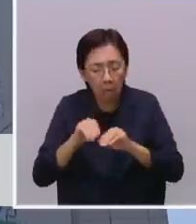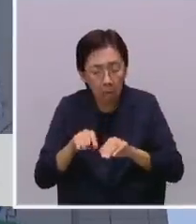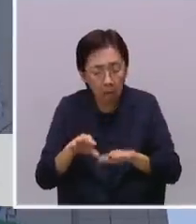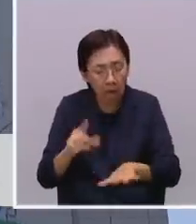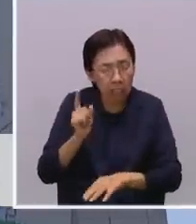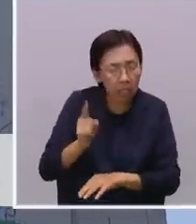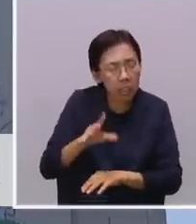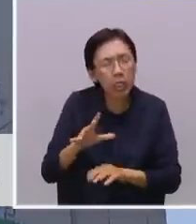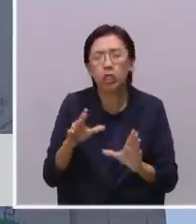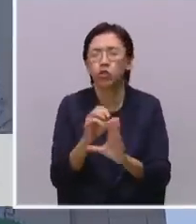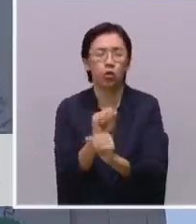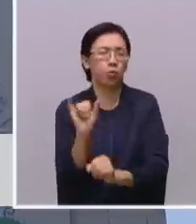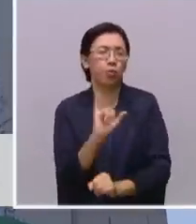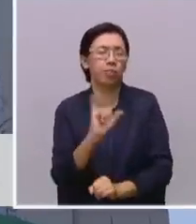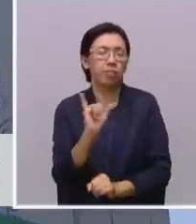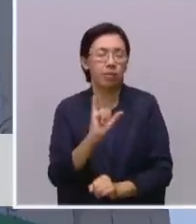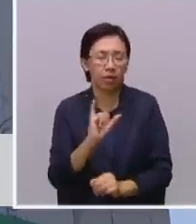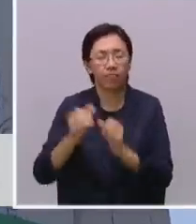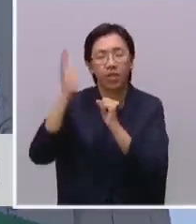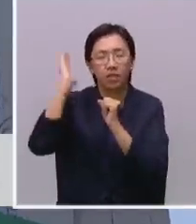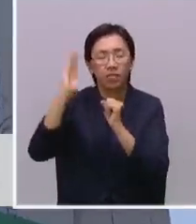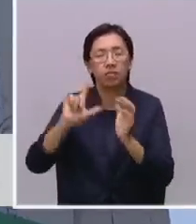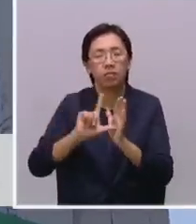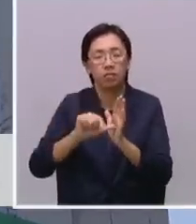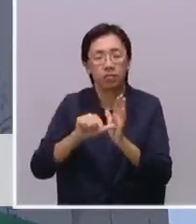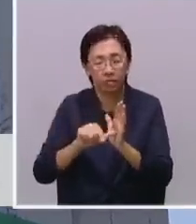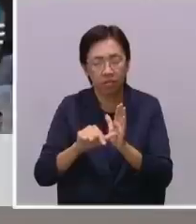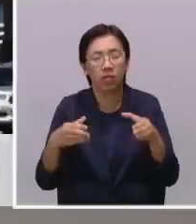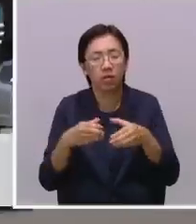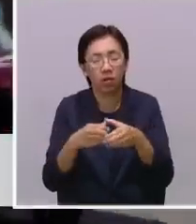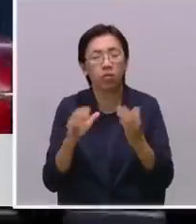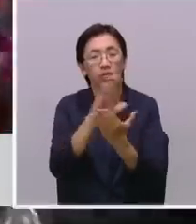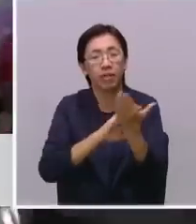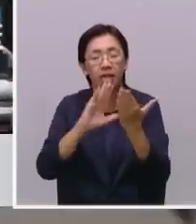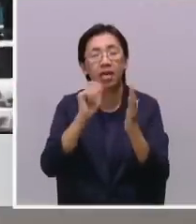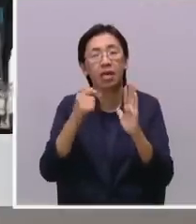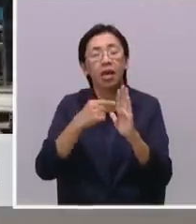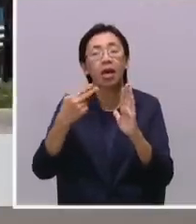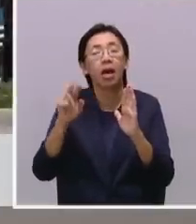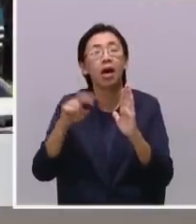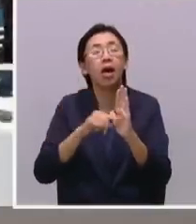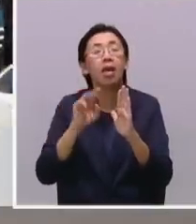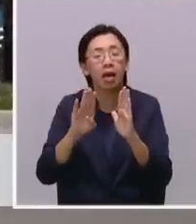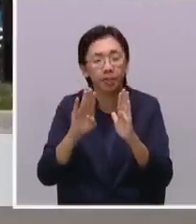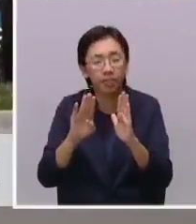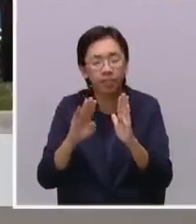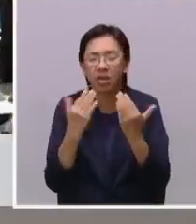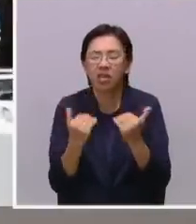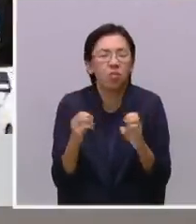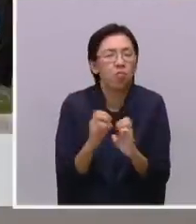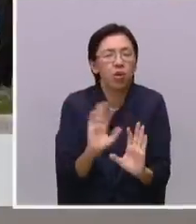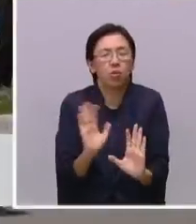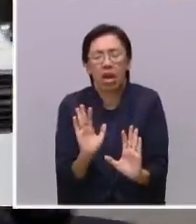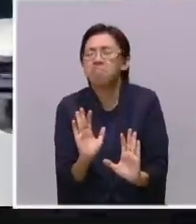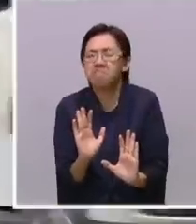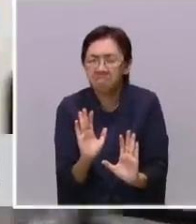ขณะที่นายกมารอชดีโฆษกของเลขาธิการสันนิอาหรับก็บอกว่าสันนิบาตอาหรับจริงๆแล้วไม่ยุ่งเรื่องของความ